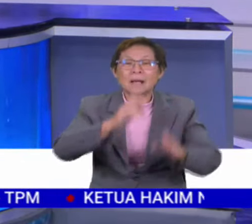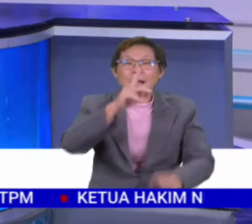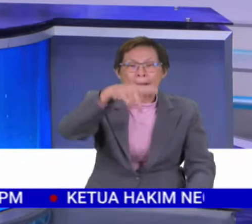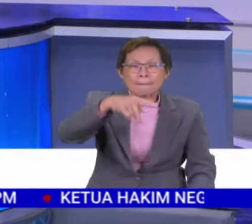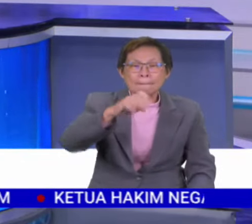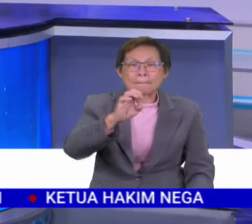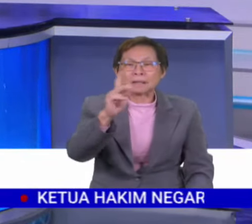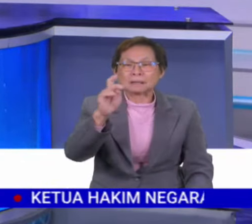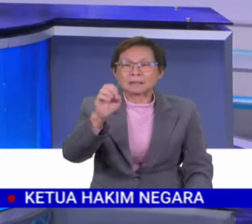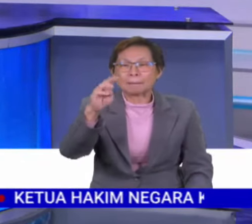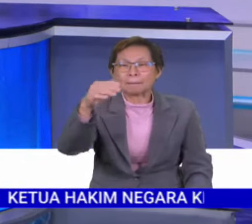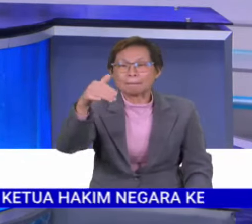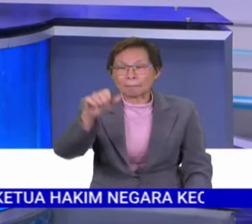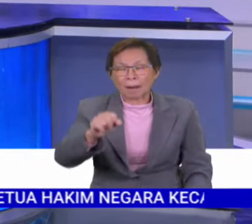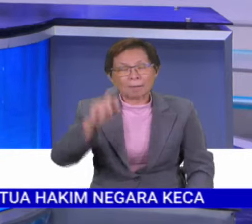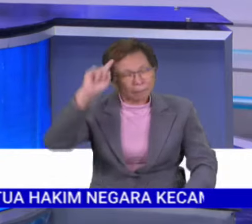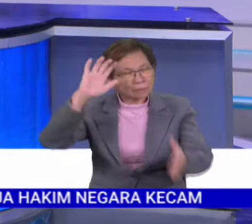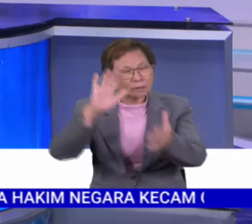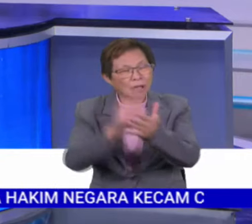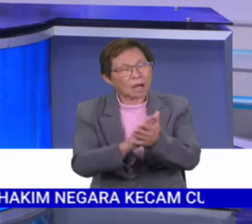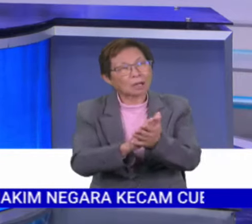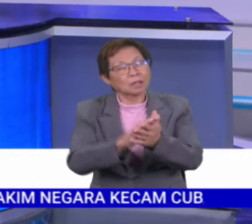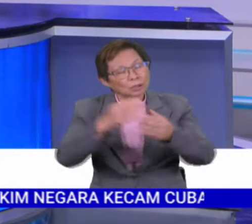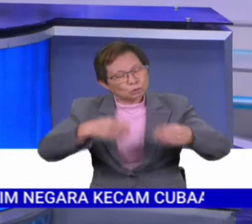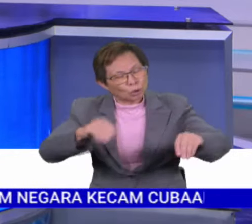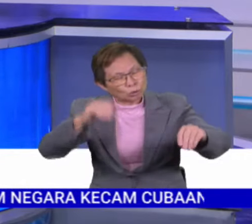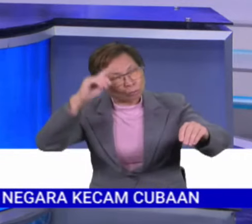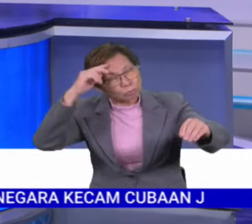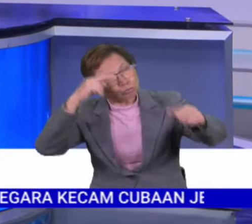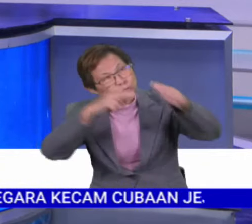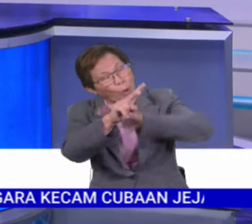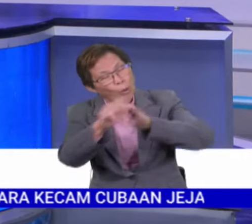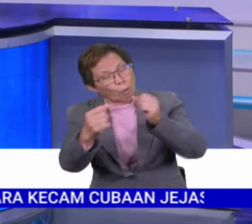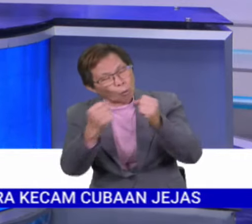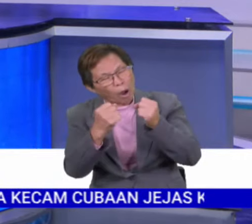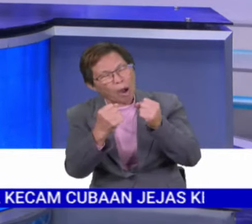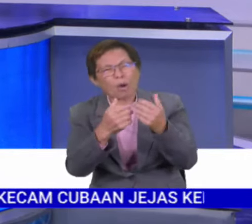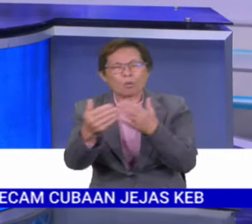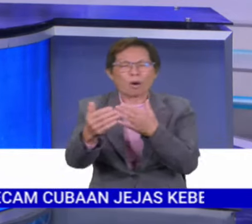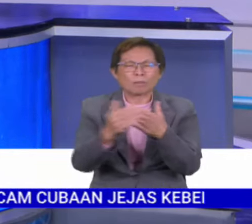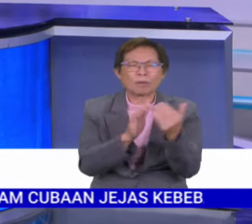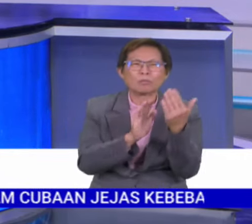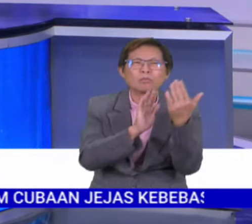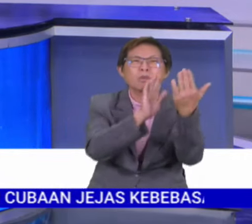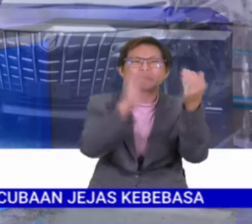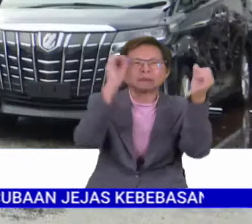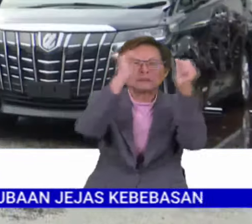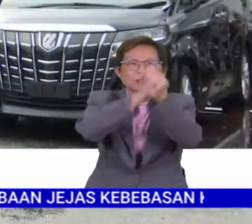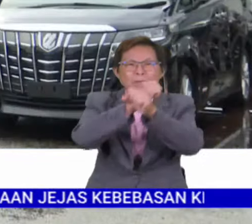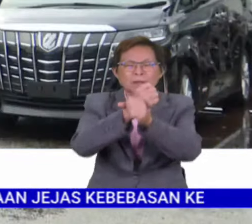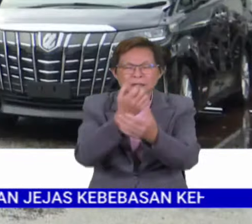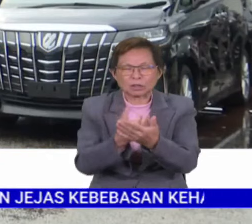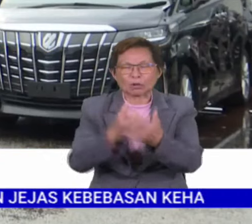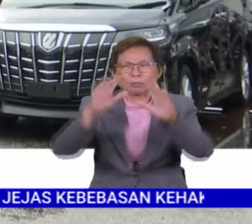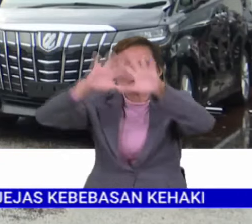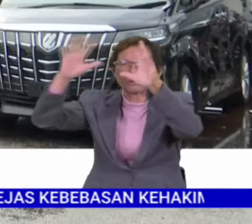Nazari Nordin yakin jualan diunjur kekal kukuh meski berdepan cabaran ekonomi global.